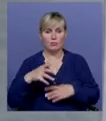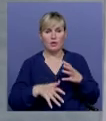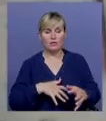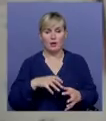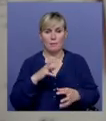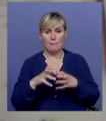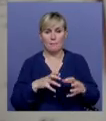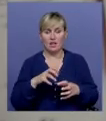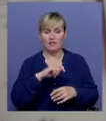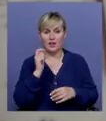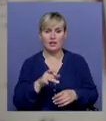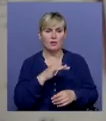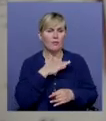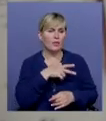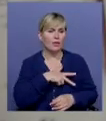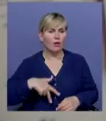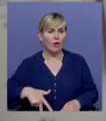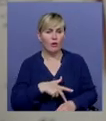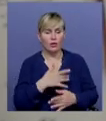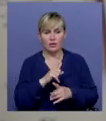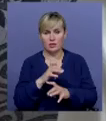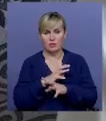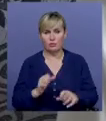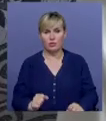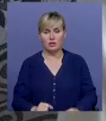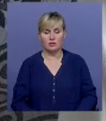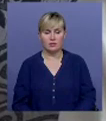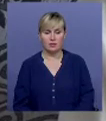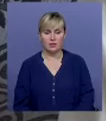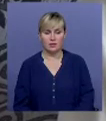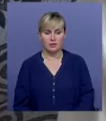и многочисленными медалями за мужество и отвагу.